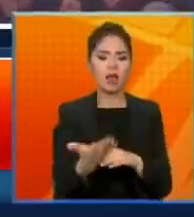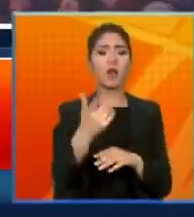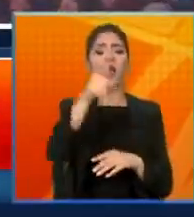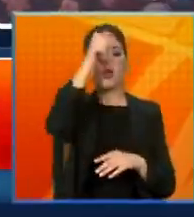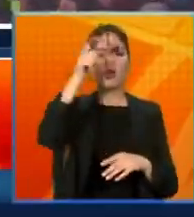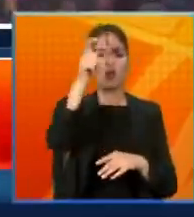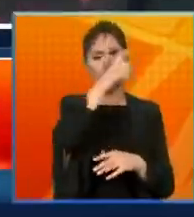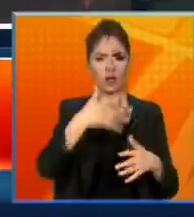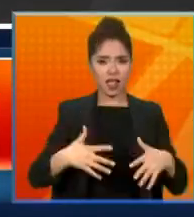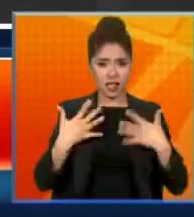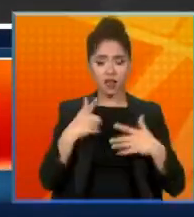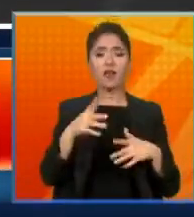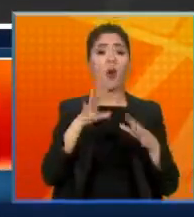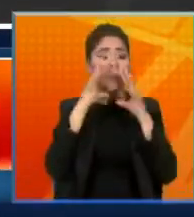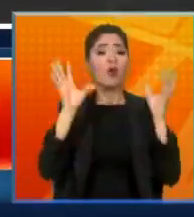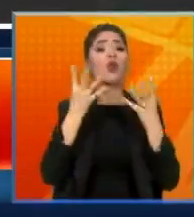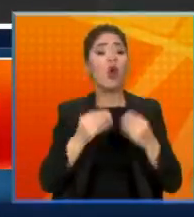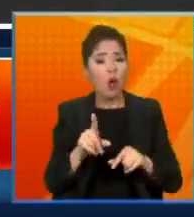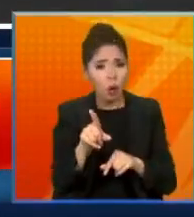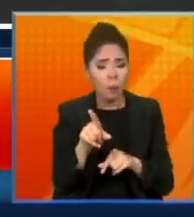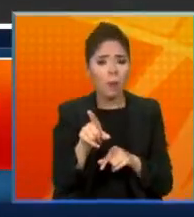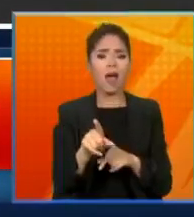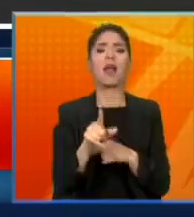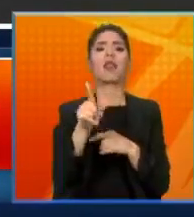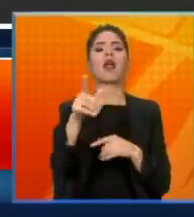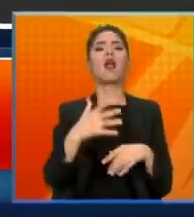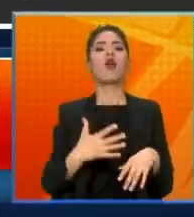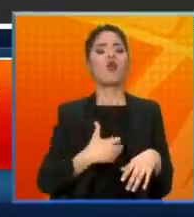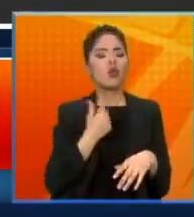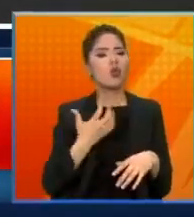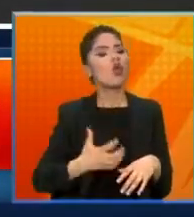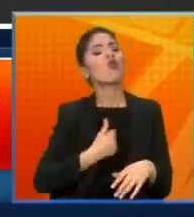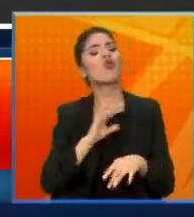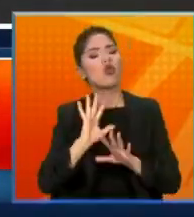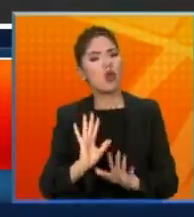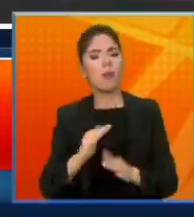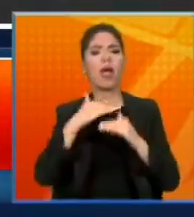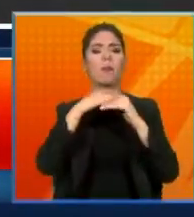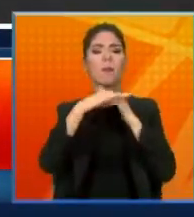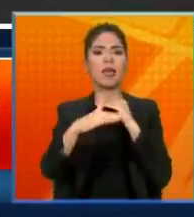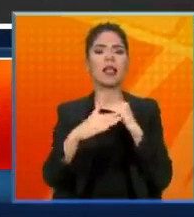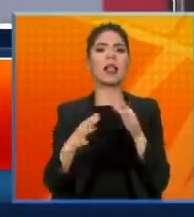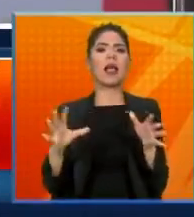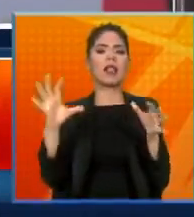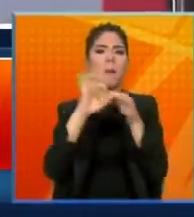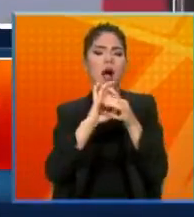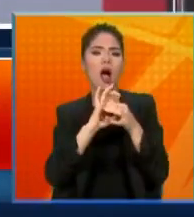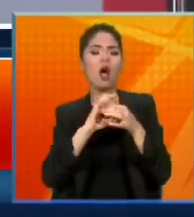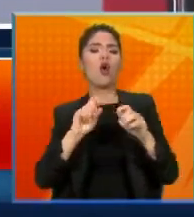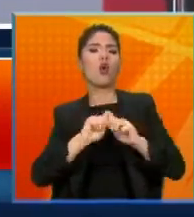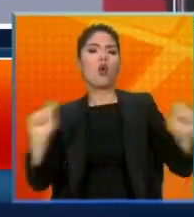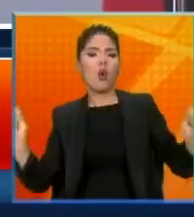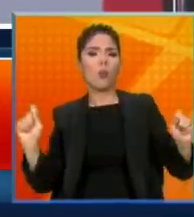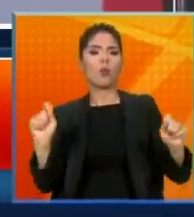sevincine sevinemeyen, tasasına üzülemeyen, ülkeyle, milletle bağı tamamen kopmuş